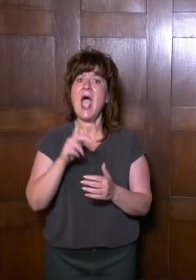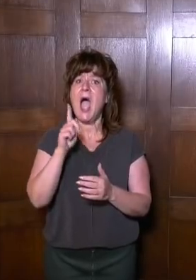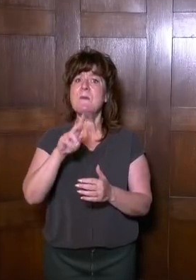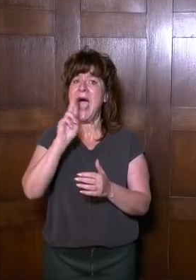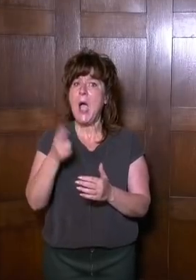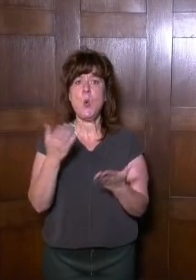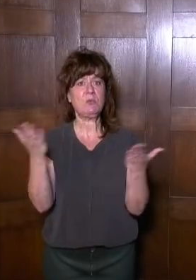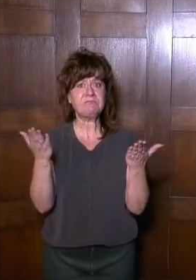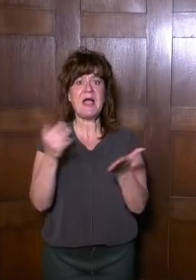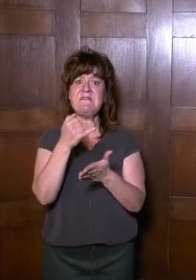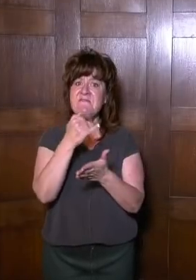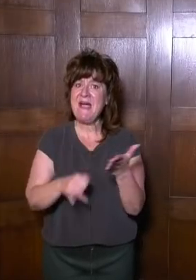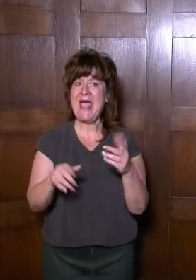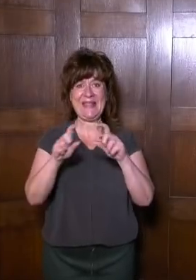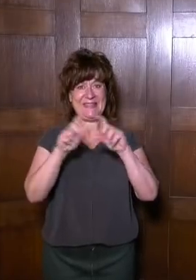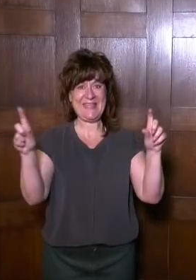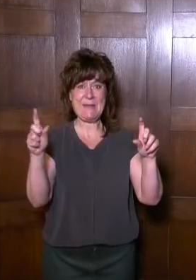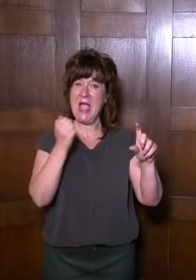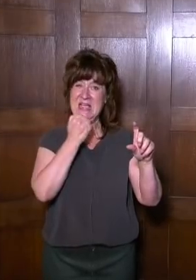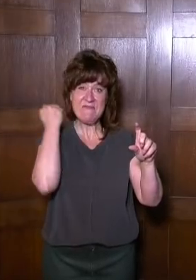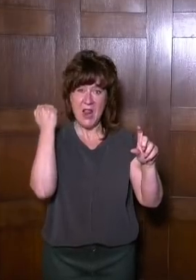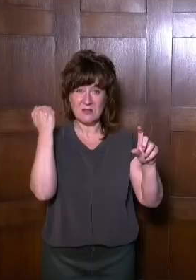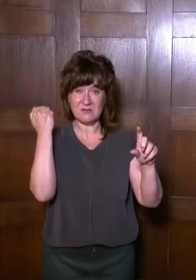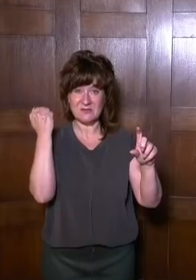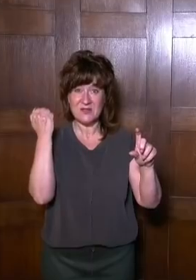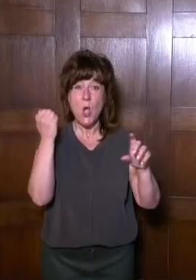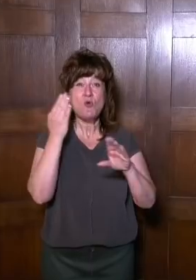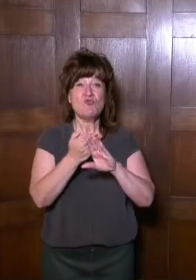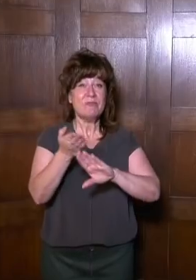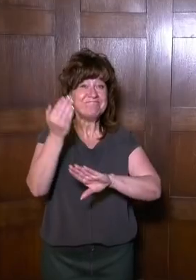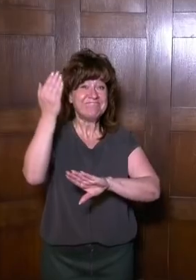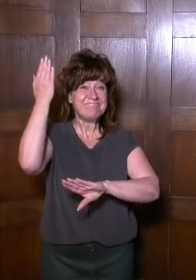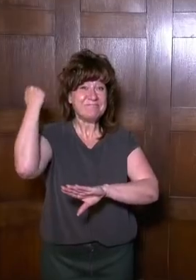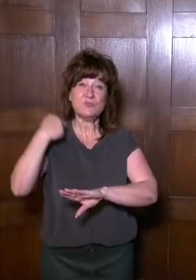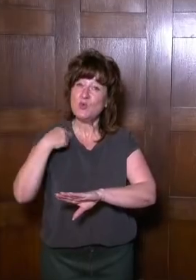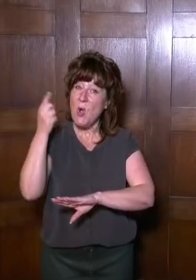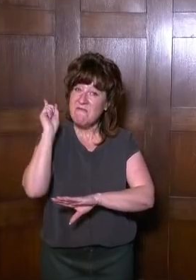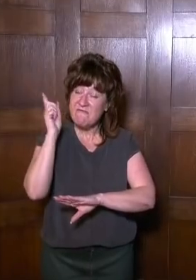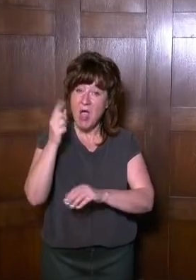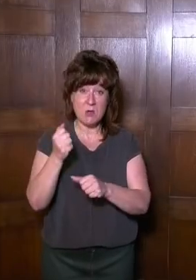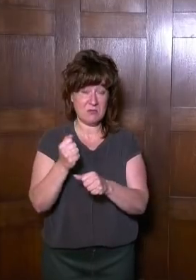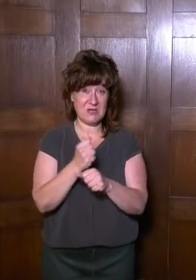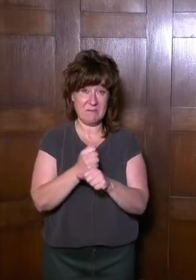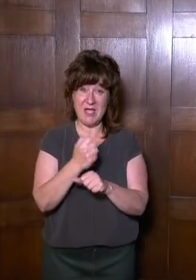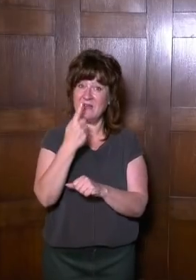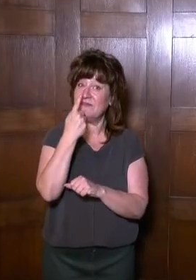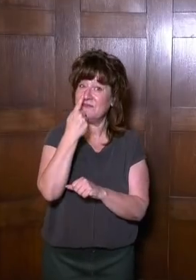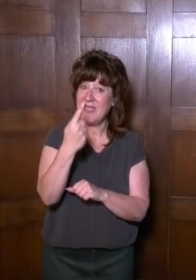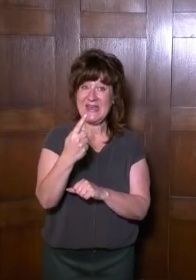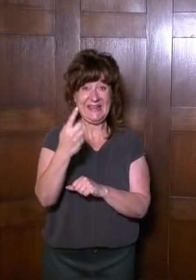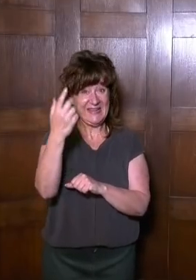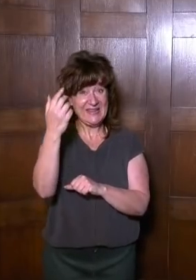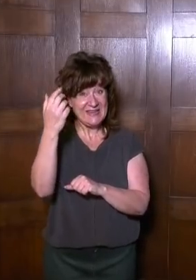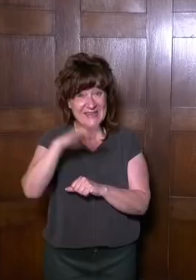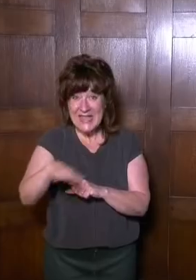Zum einen, aber auch, weil das Thema Gewalt wurde schon angesprochen. Wir hatten schon vor vielen Wochen davor gewarnt, wenn die Kinder zu